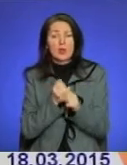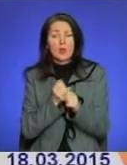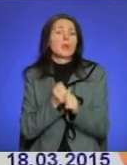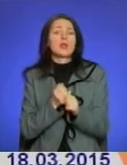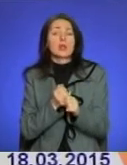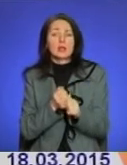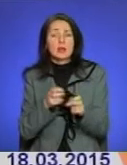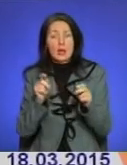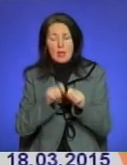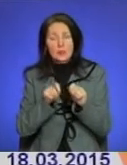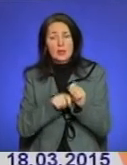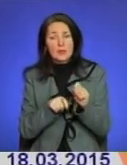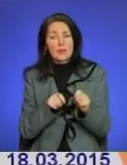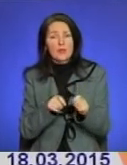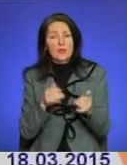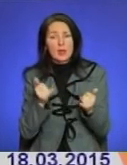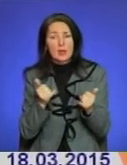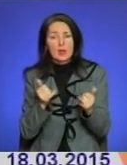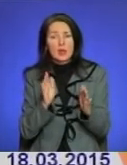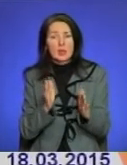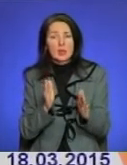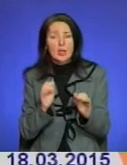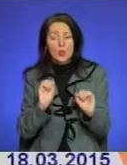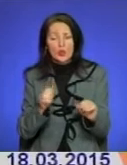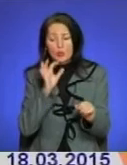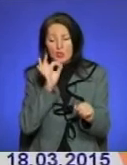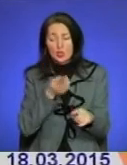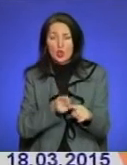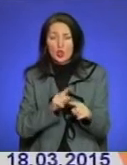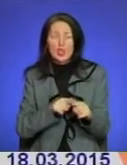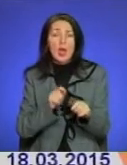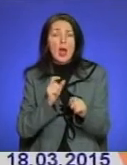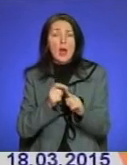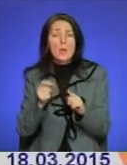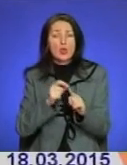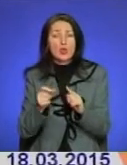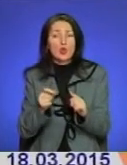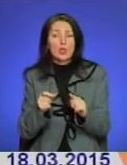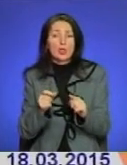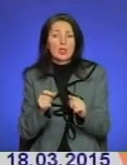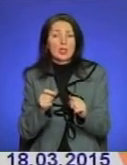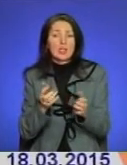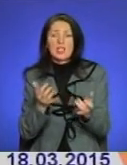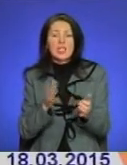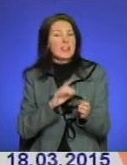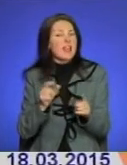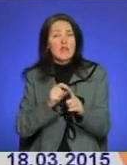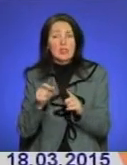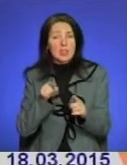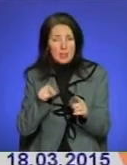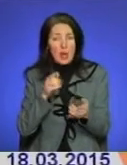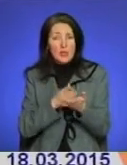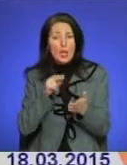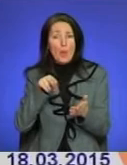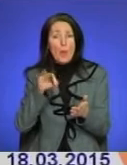обробку. Наразі тільки можемо сказати, що це патрони ще не вистріляні, тому що там ще є порох в